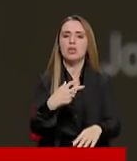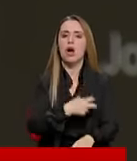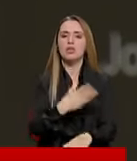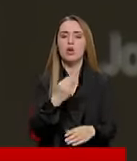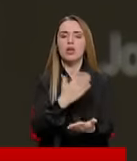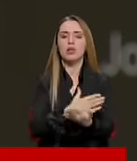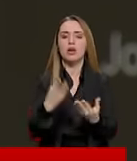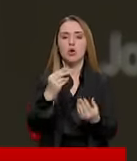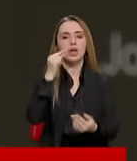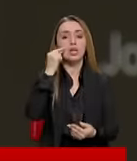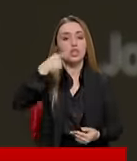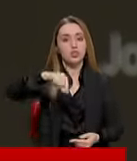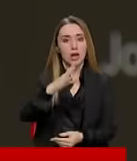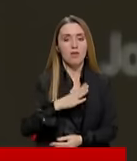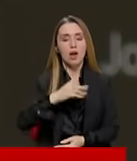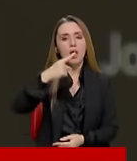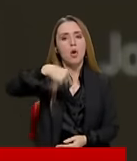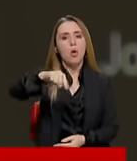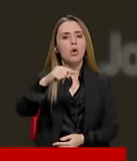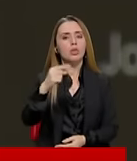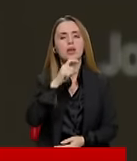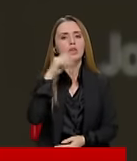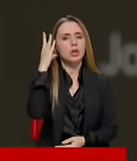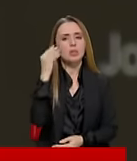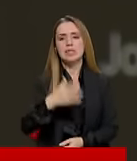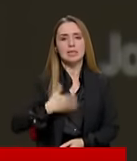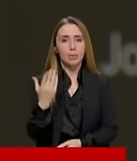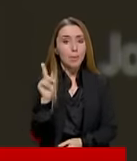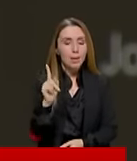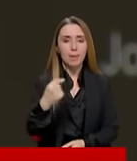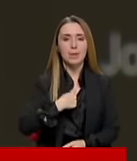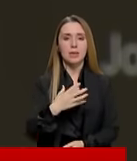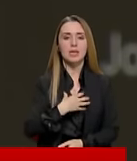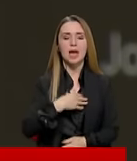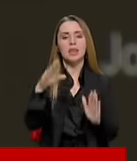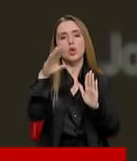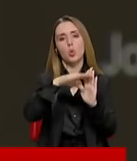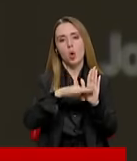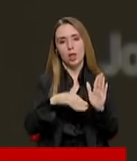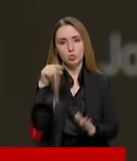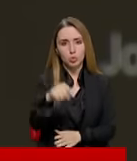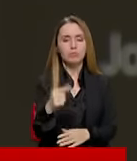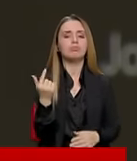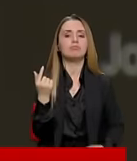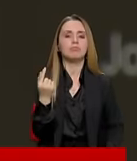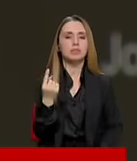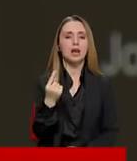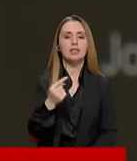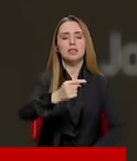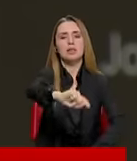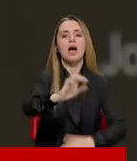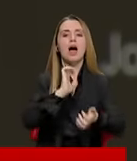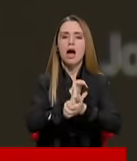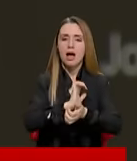e insanlar da var Onlar Yanlış anlaşılmasını istemem ama bu benim kendi prensibim biraz e çoluğumu